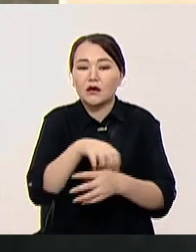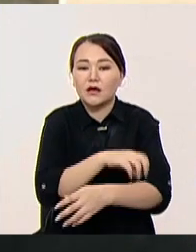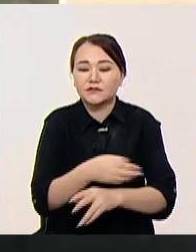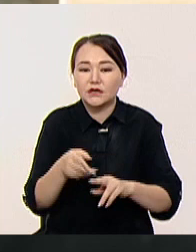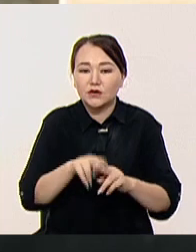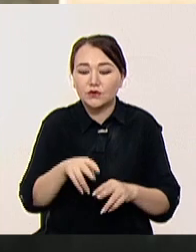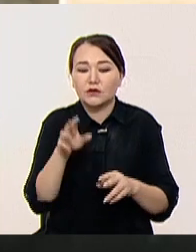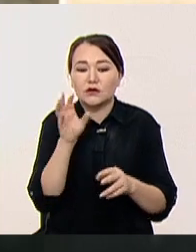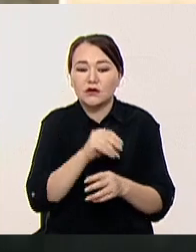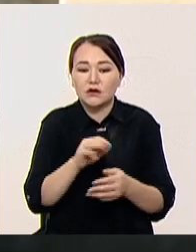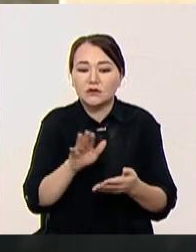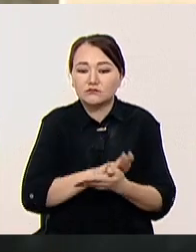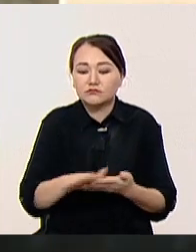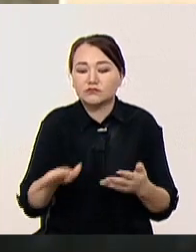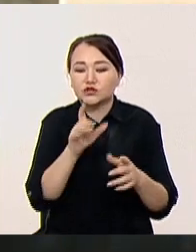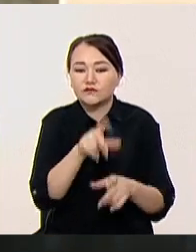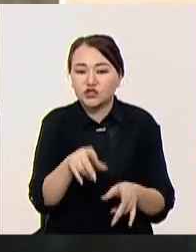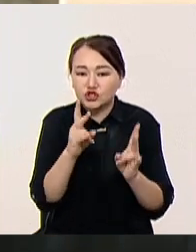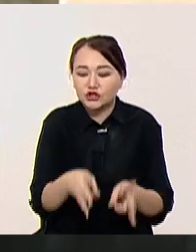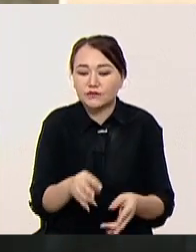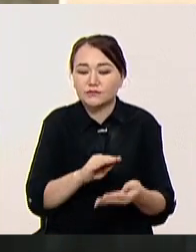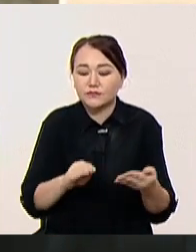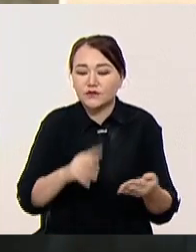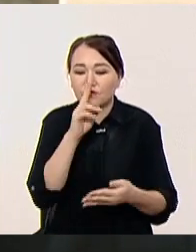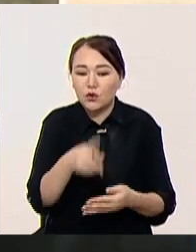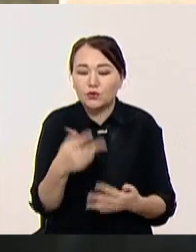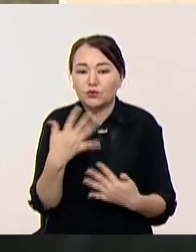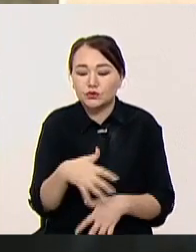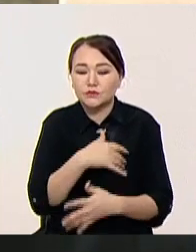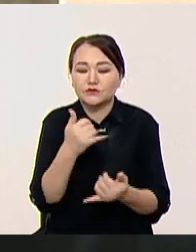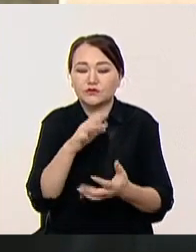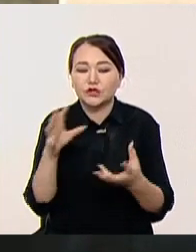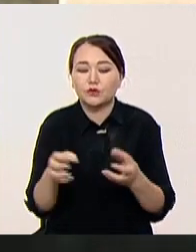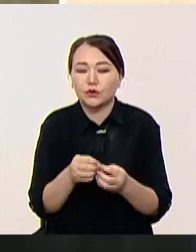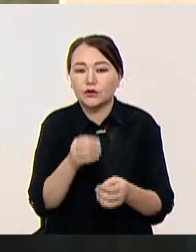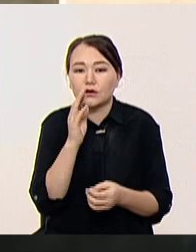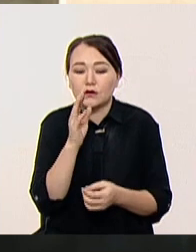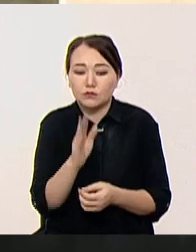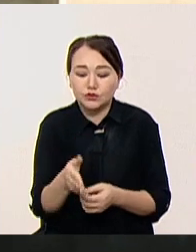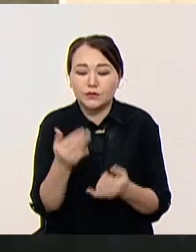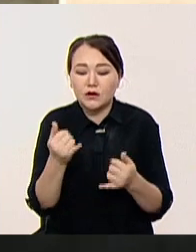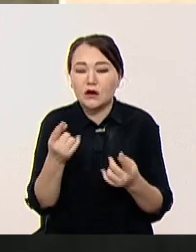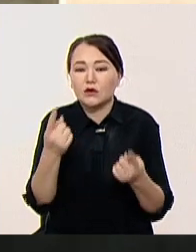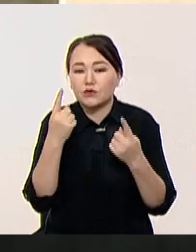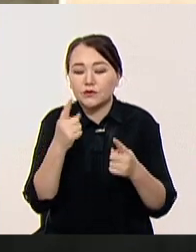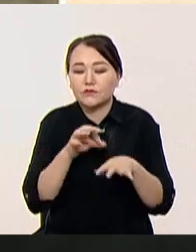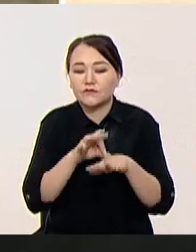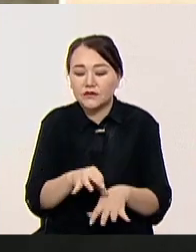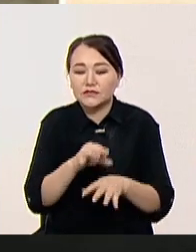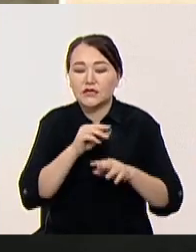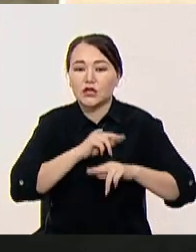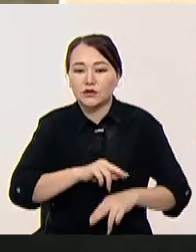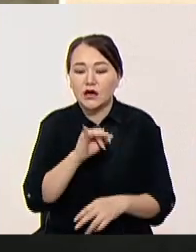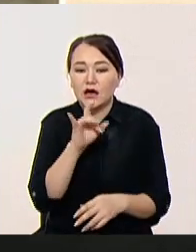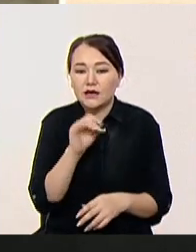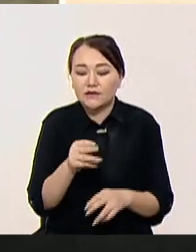которая оправдывает жертв политических репрессий, работает 2 года. И сегодня мы подводим итоги. В этом деле огромную роль играют сотрудники архива.